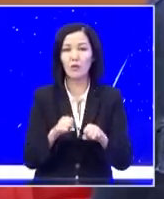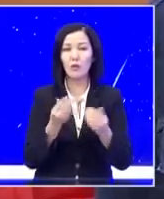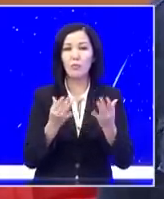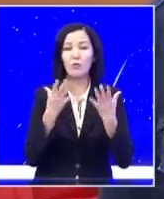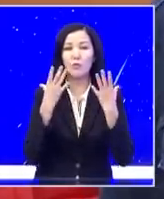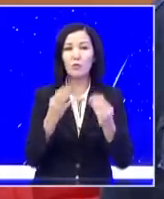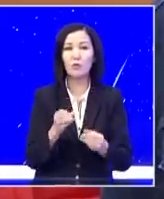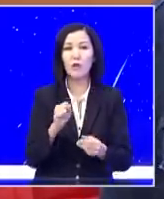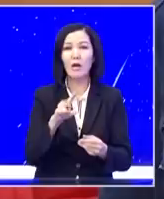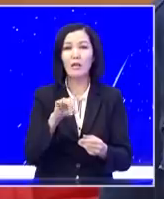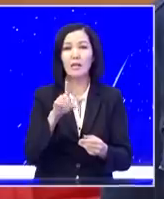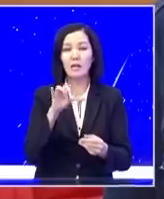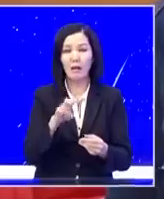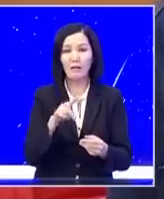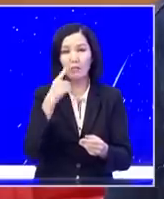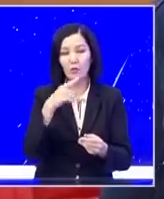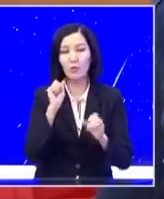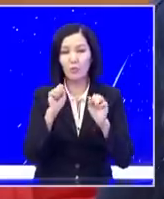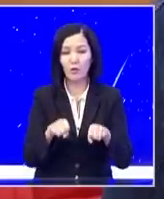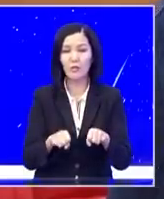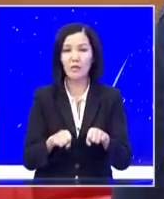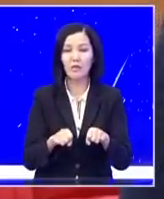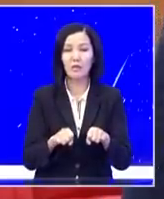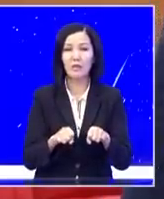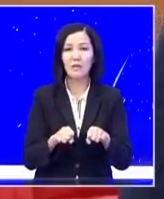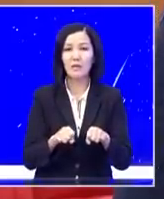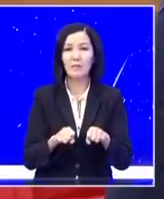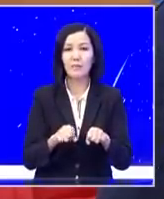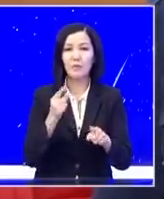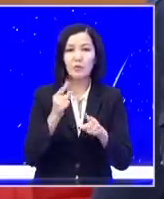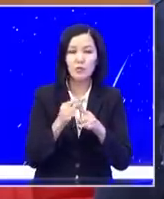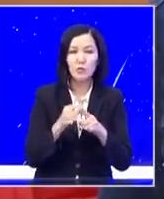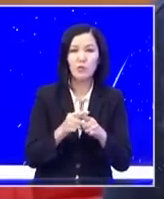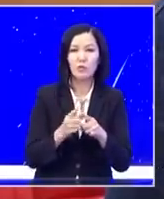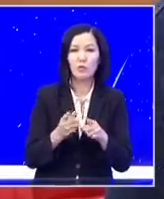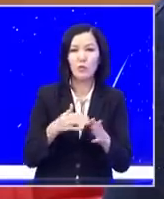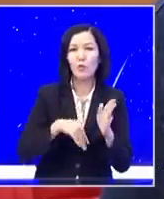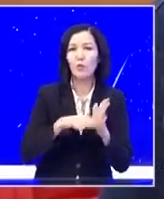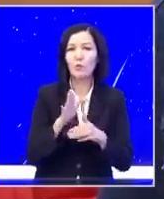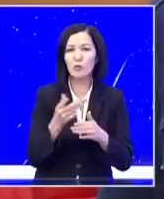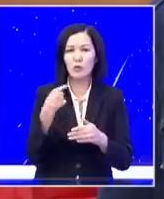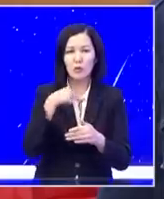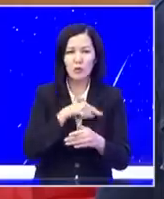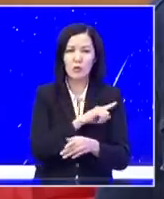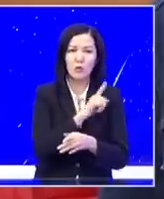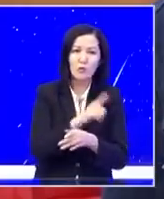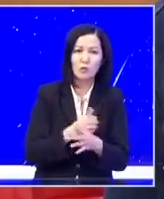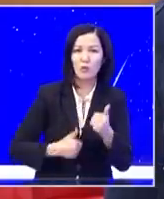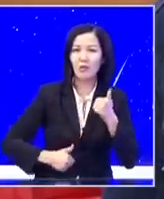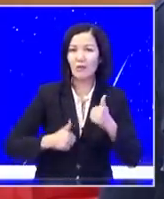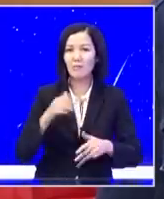айтарым. Артық болмас өйткені. Тек қана сөз шеберлігі емес, ішіндегі күш жігері, намысы бәрі де